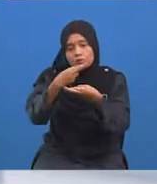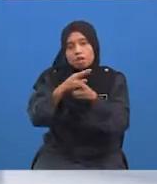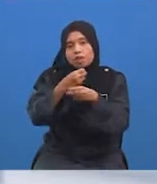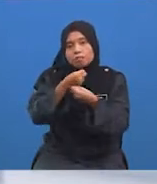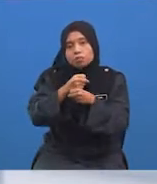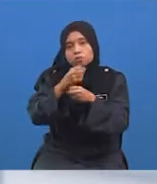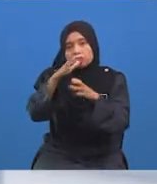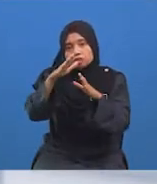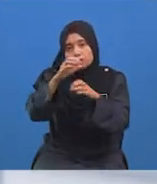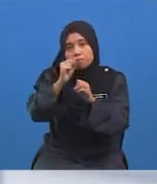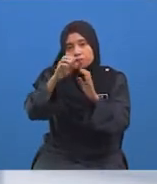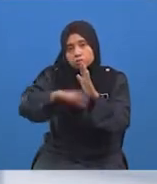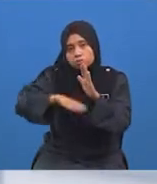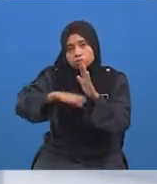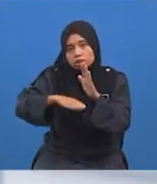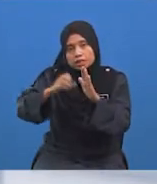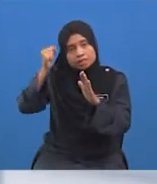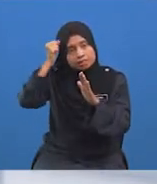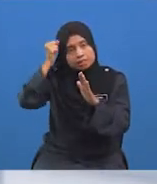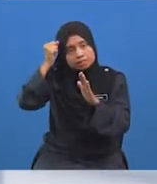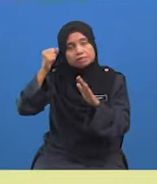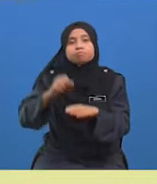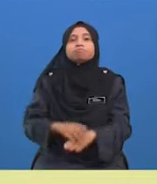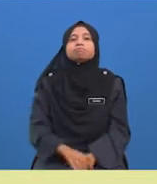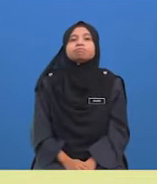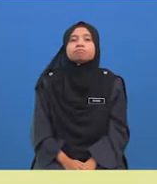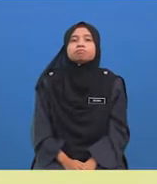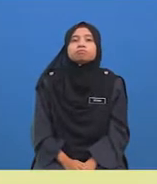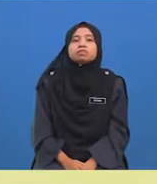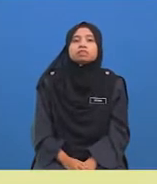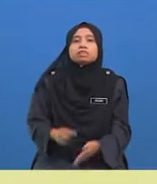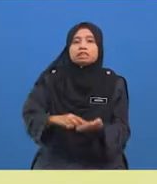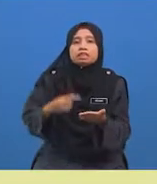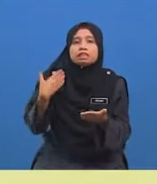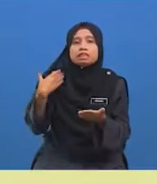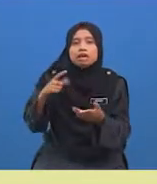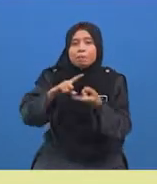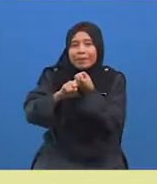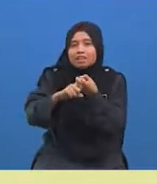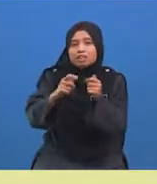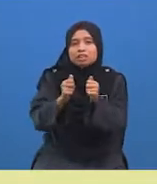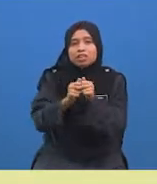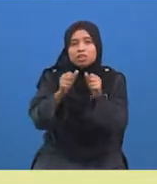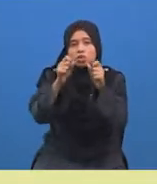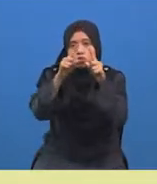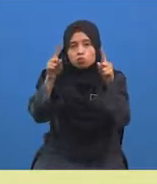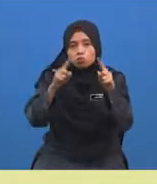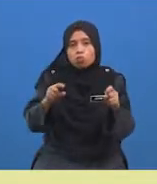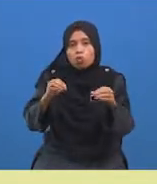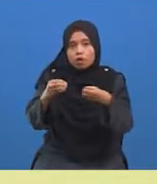organisasi dapat mengurangkan stres dalam kalangan pekerja? Hal ini adalah berkaitan dengan struktur